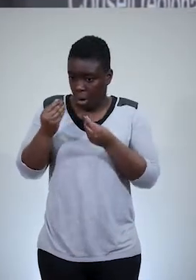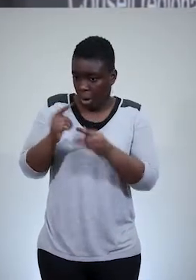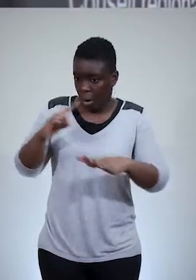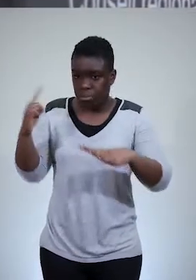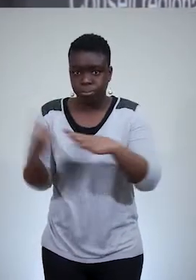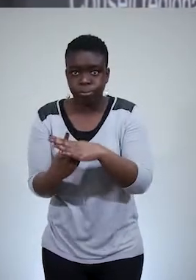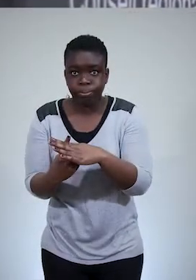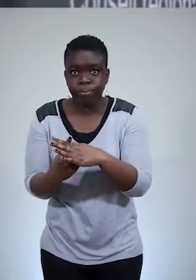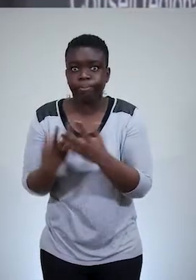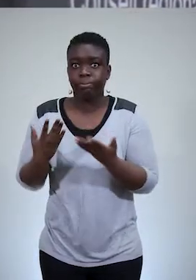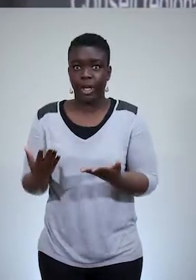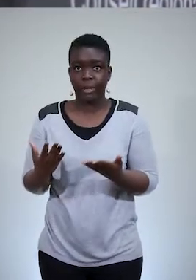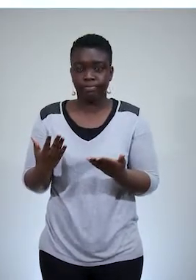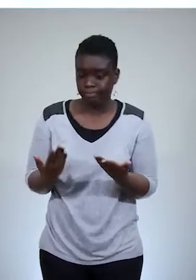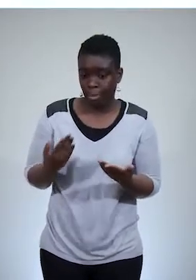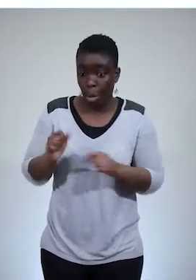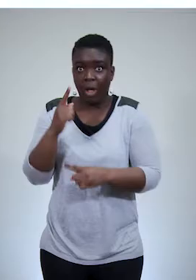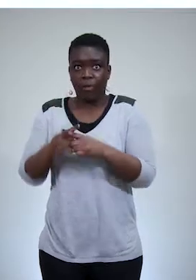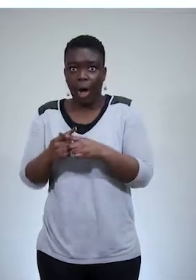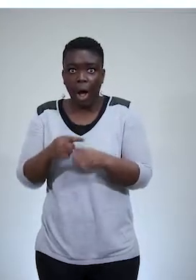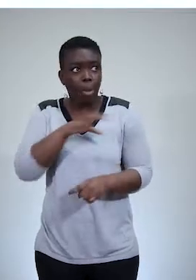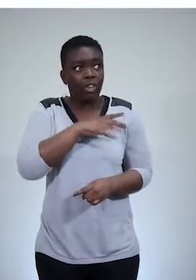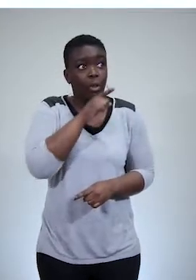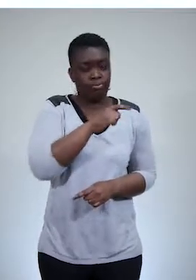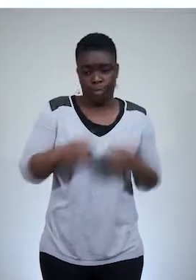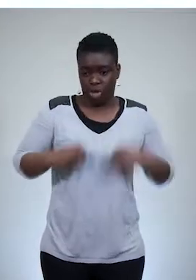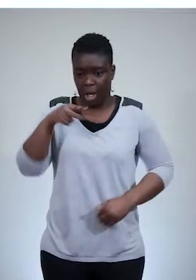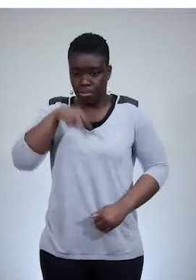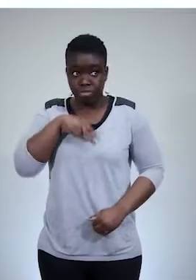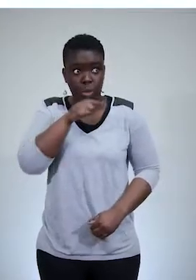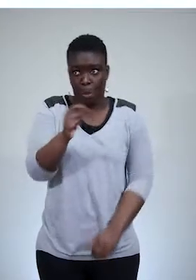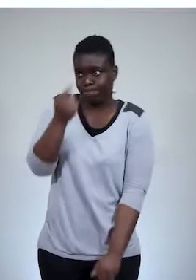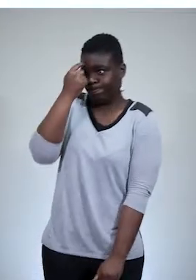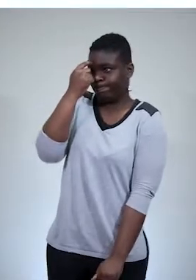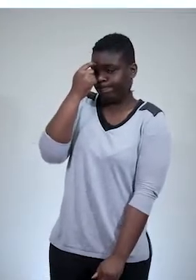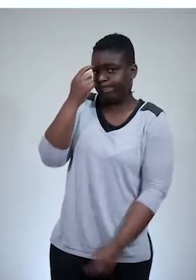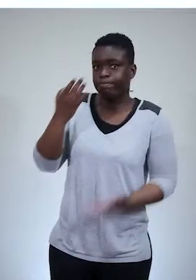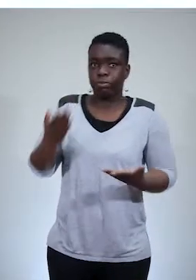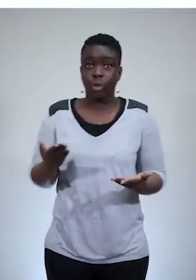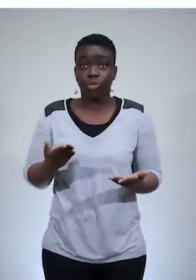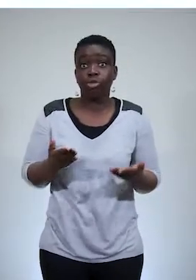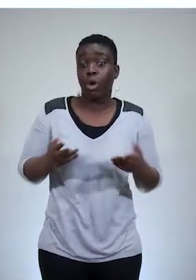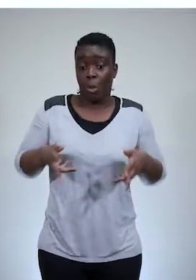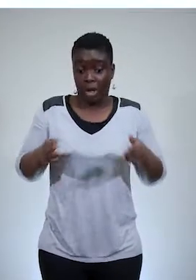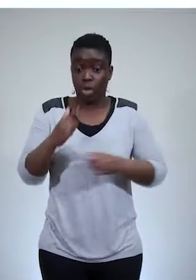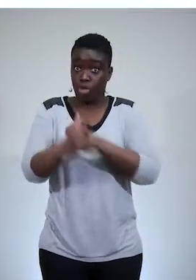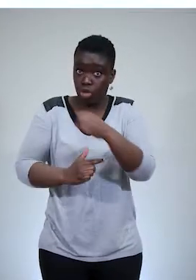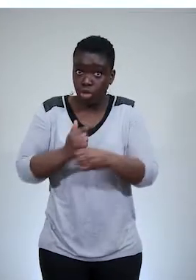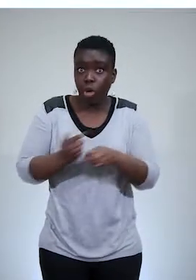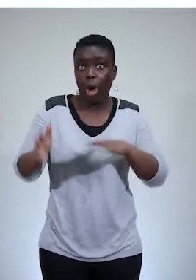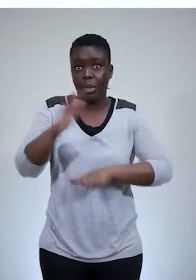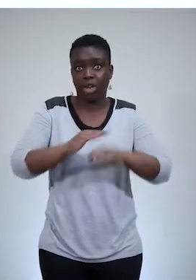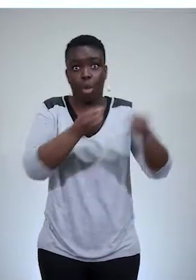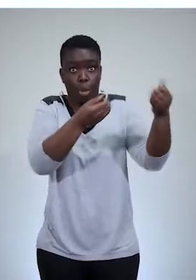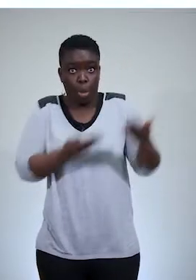avait besoin d'un tiers-temps ou de documents à trois. C'est pour ça que je préférais passer toutes mes études sans demander l'aide